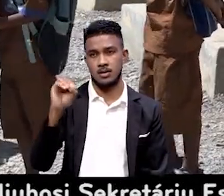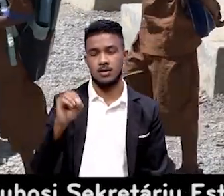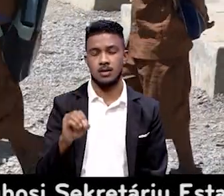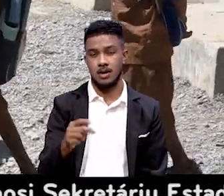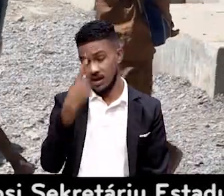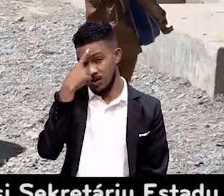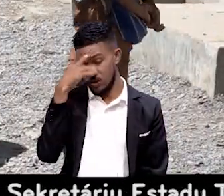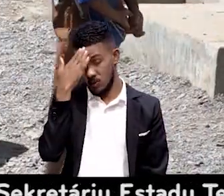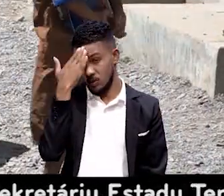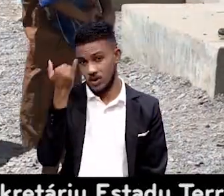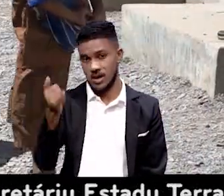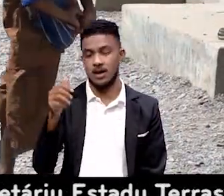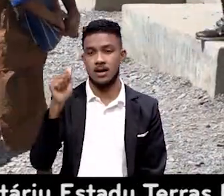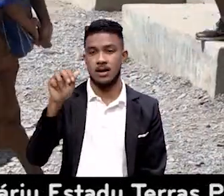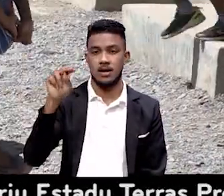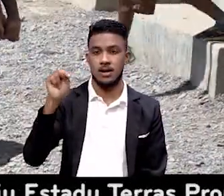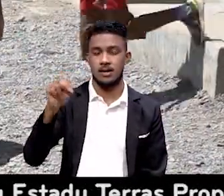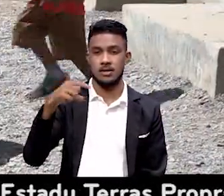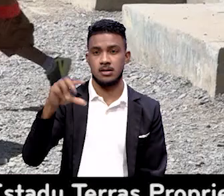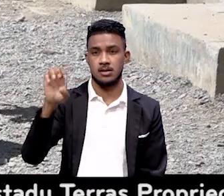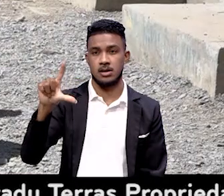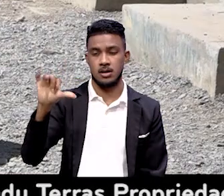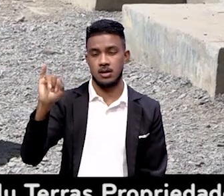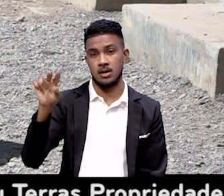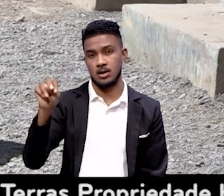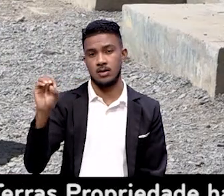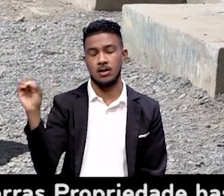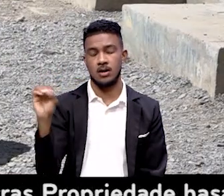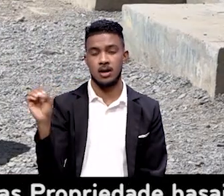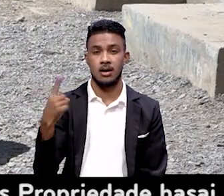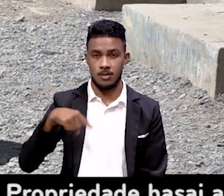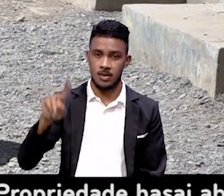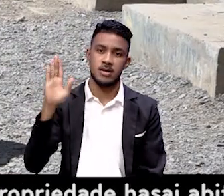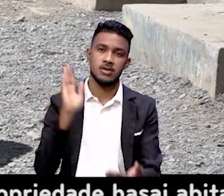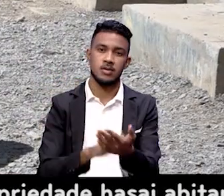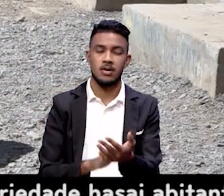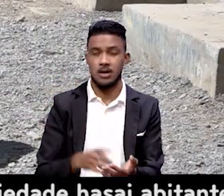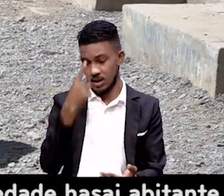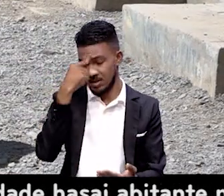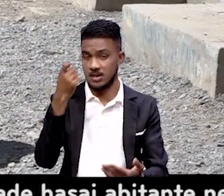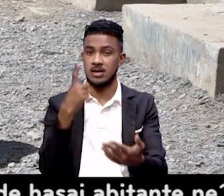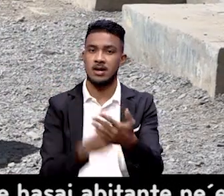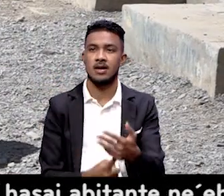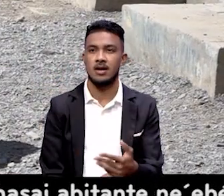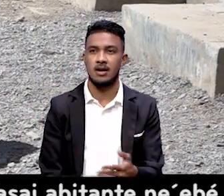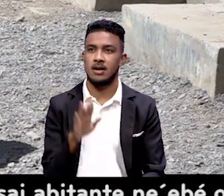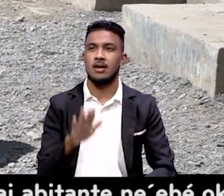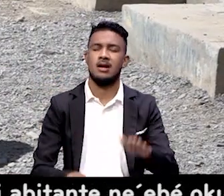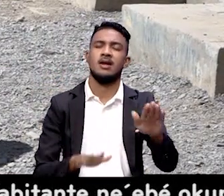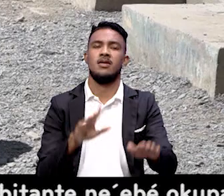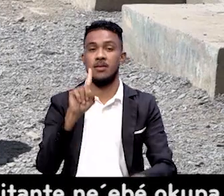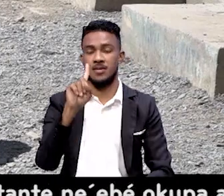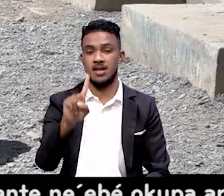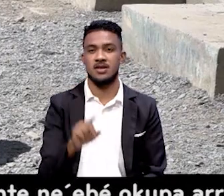sekolah? Oi, sira malu tia tu mai mas. Ha, tam sira lau mesa ka? Oh,